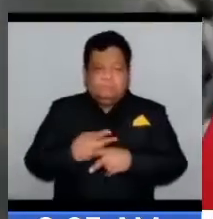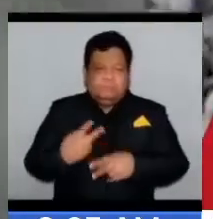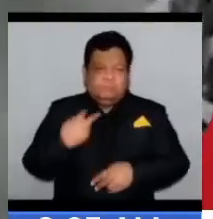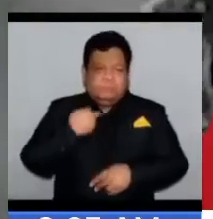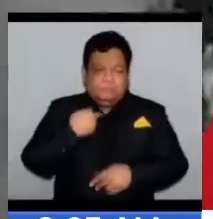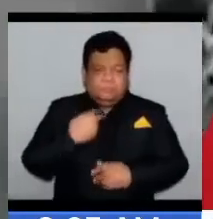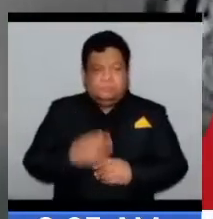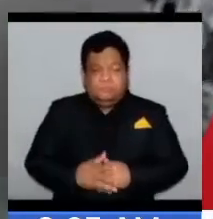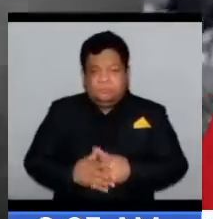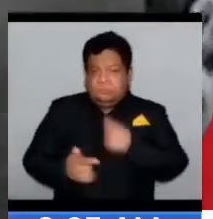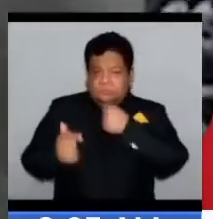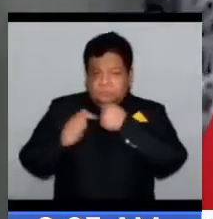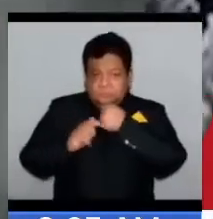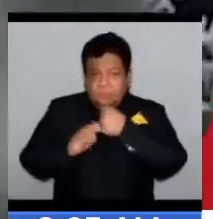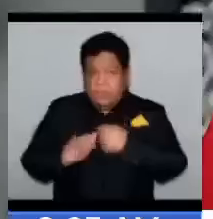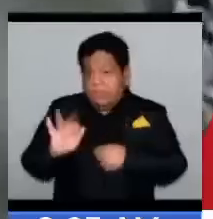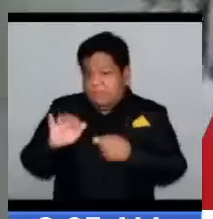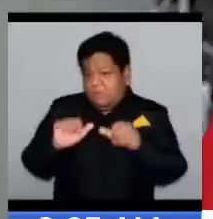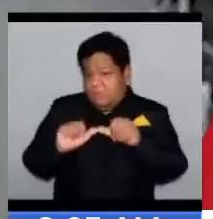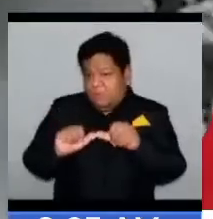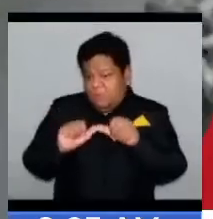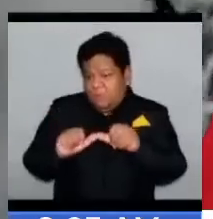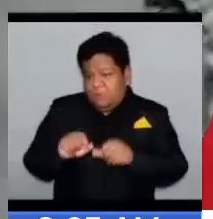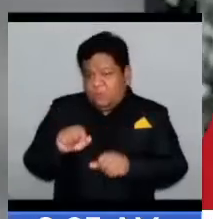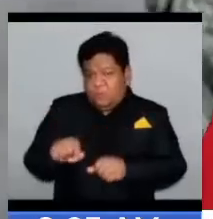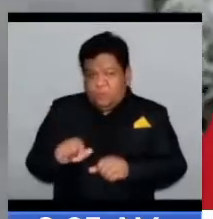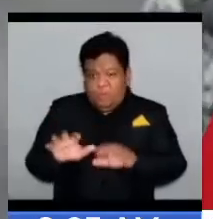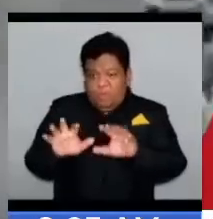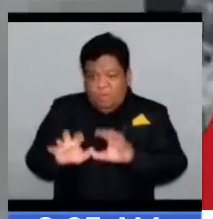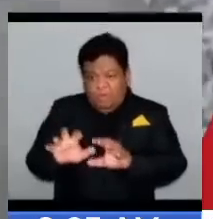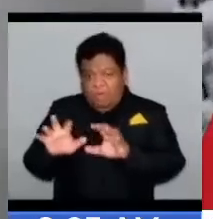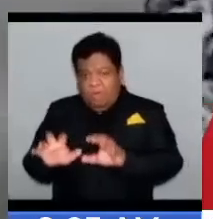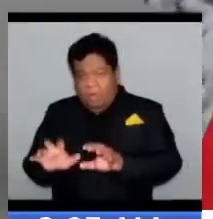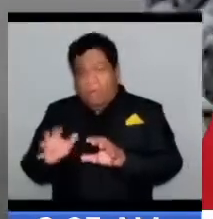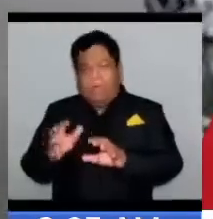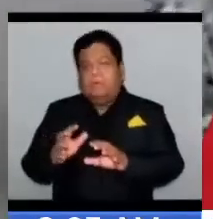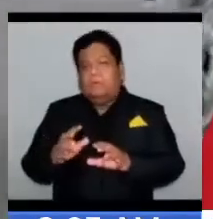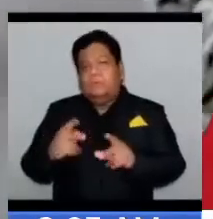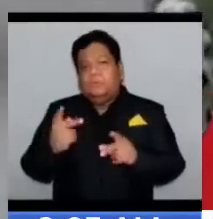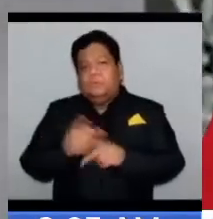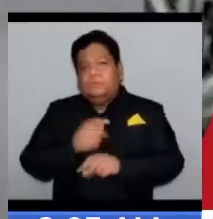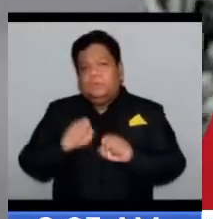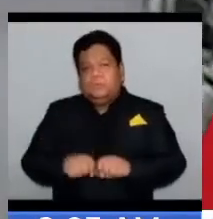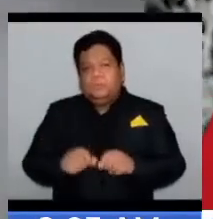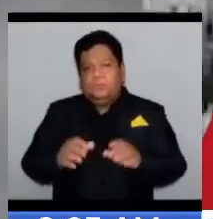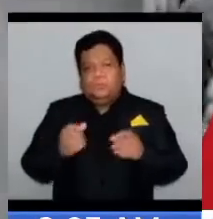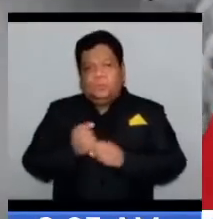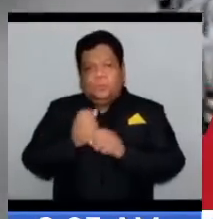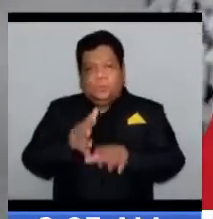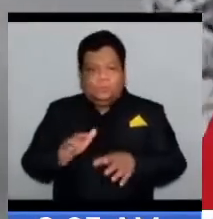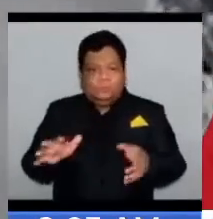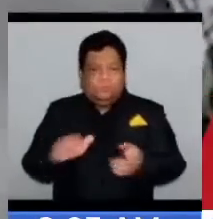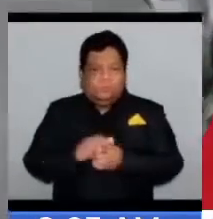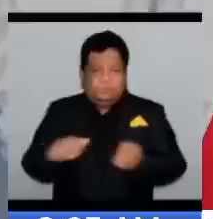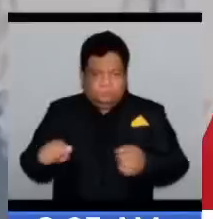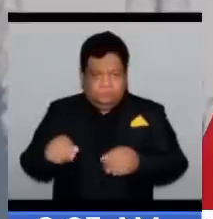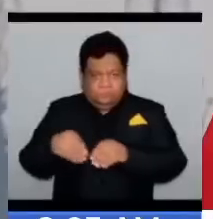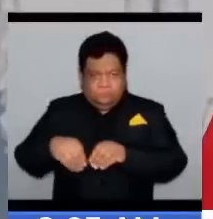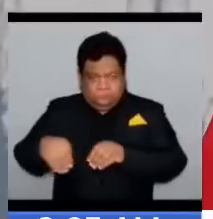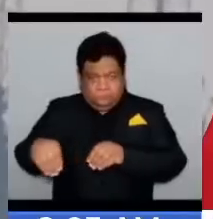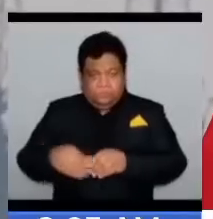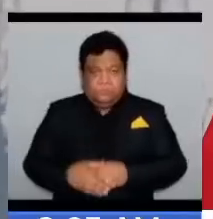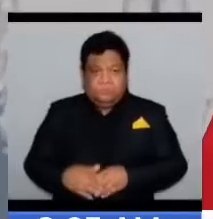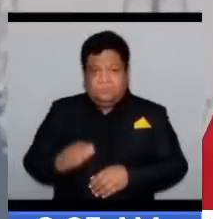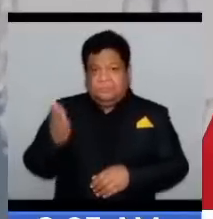ang pagtama ng andap sa kanilang pananim. December nung nakarang taon nang magsimula ang andap sa ilang bahagi ng Bingget.